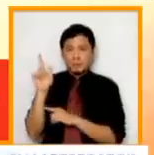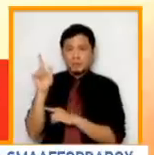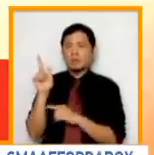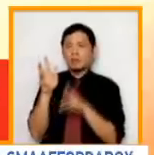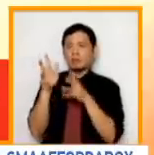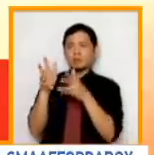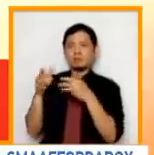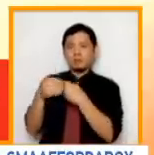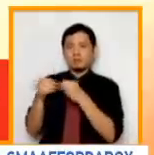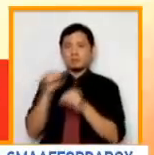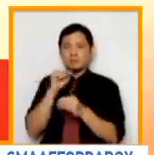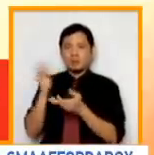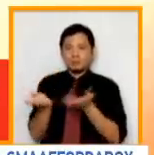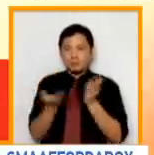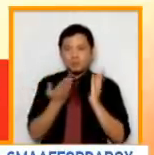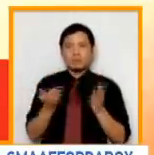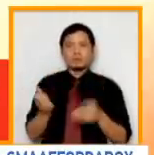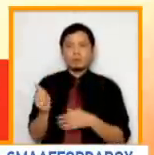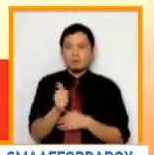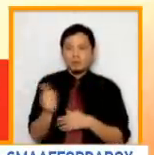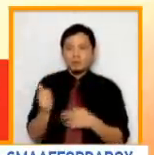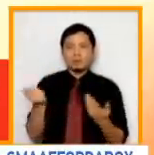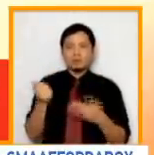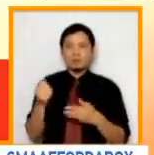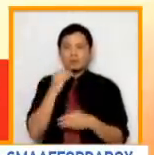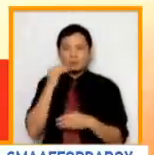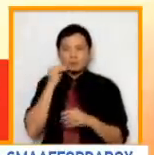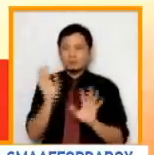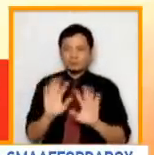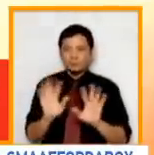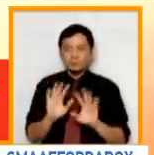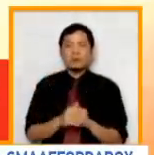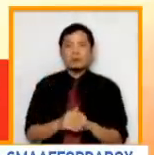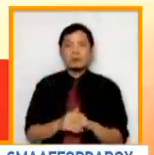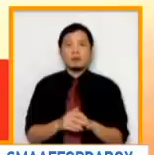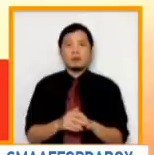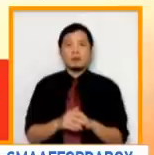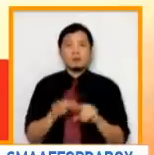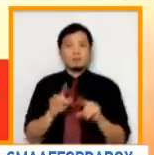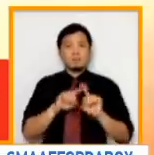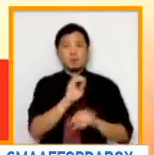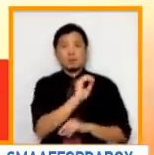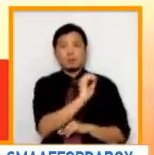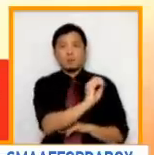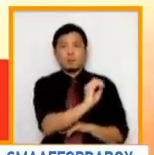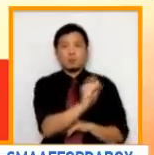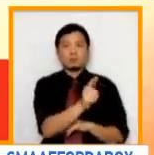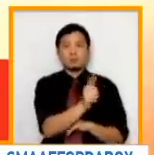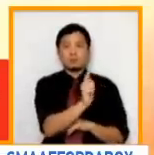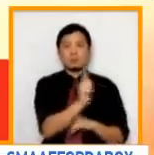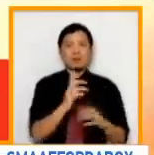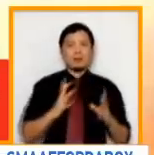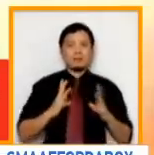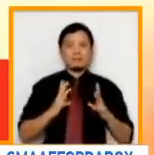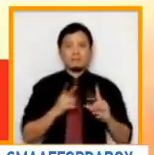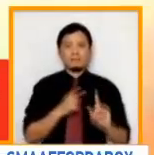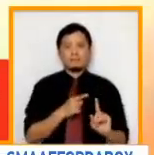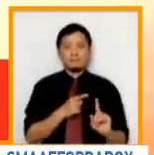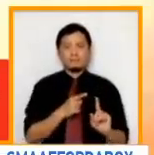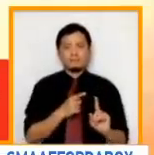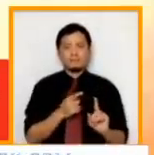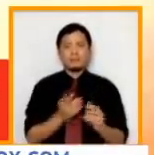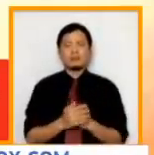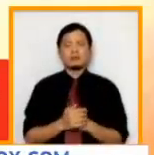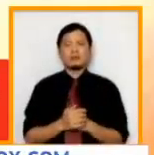sa biyahe o sa tao. Pero yung mismong short firearms, kagaya nung isa, may permit to carry nga po yung ibang mga kababayan natin . So hindi naman pwede na